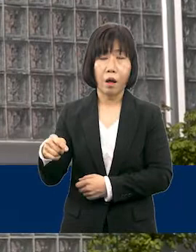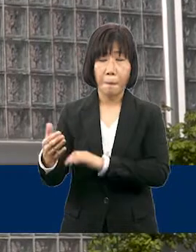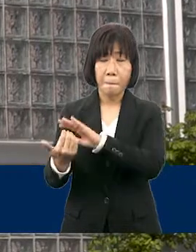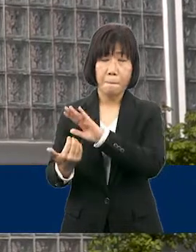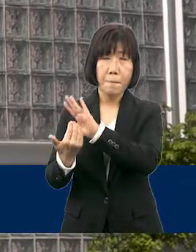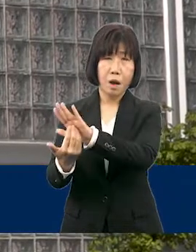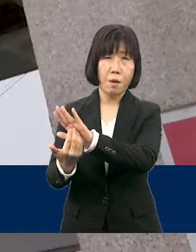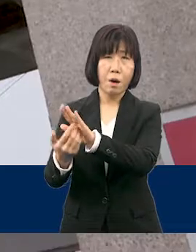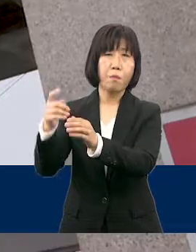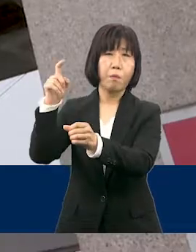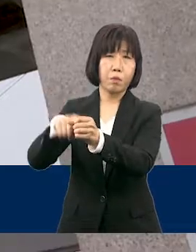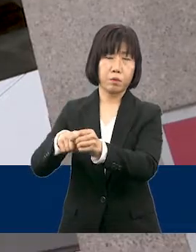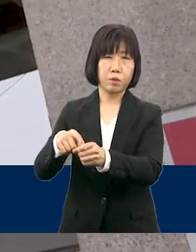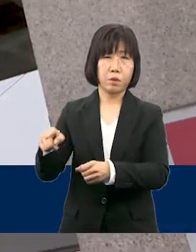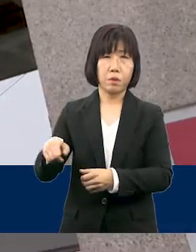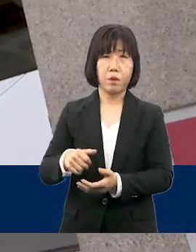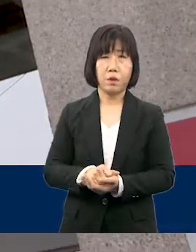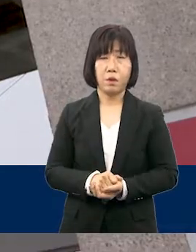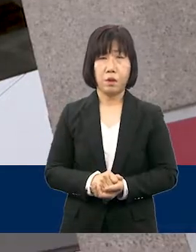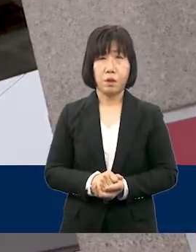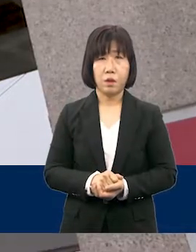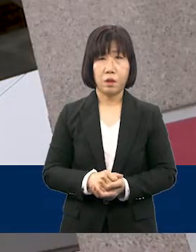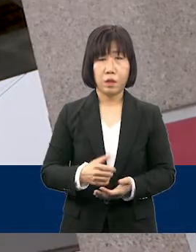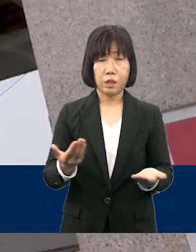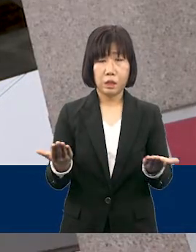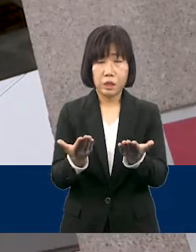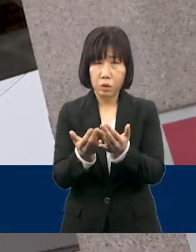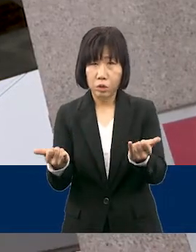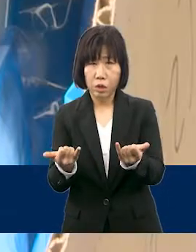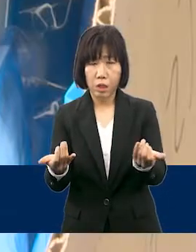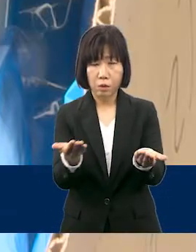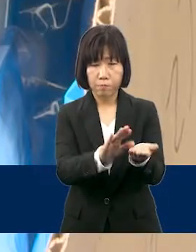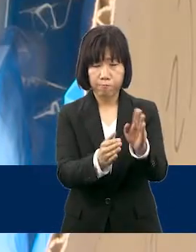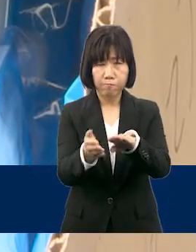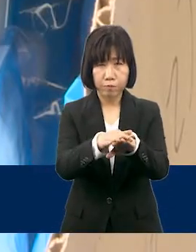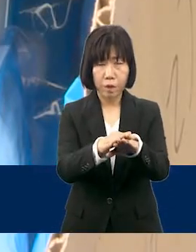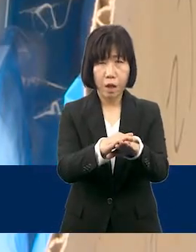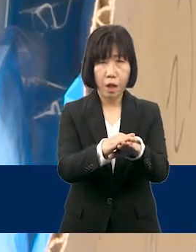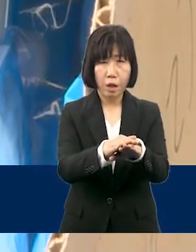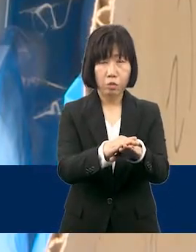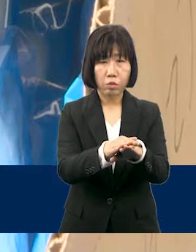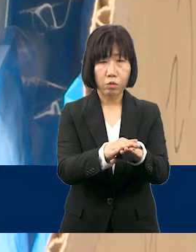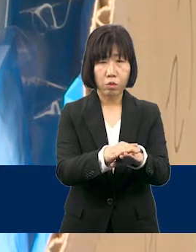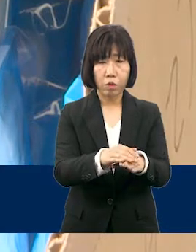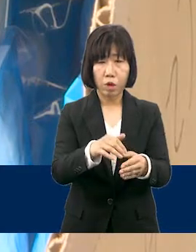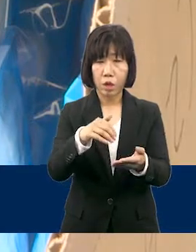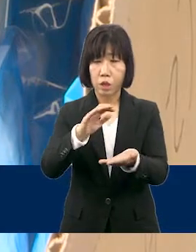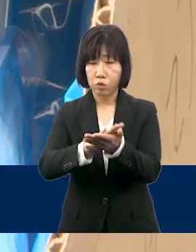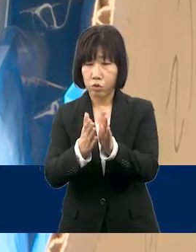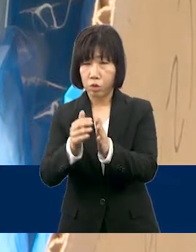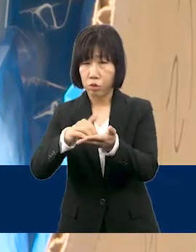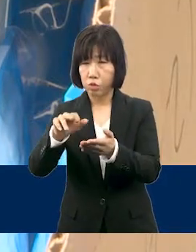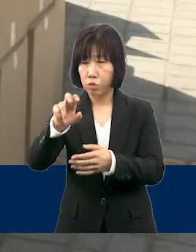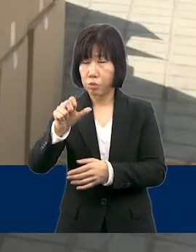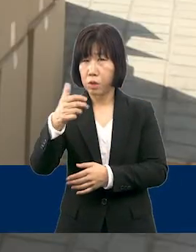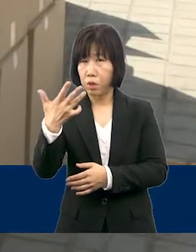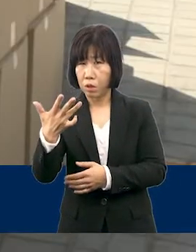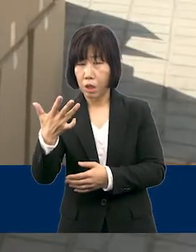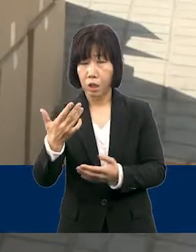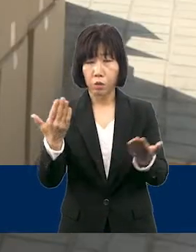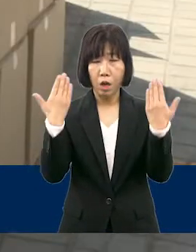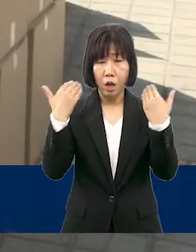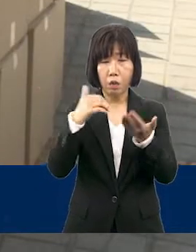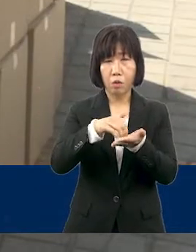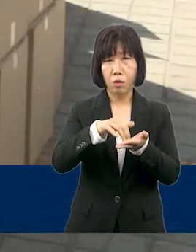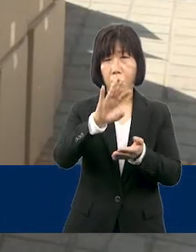감염 예방을 위한 조치로 진행됐습니다 구청 직원들이 학교별로 부장 작업을 마친 후 28개 유치원과